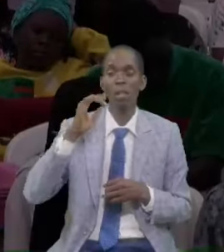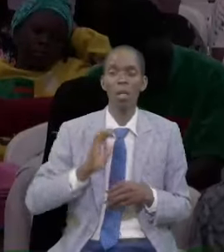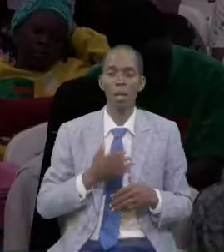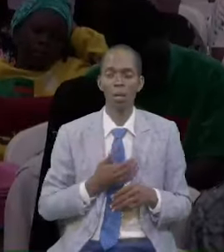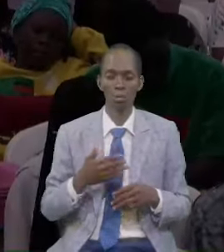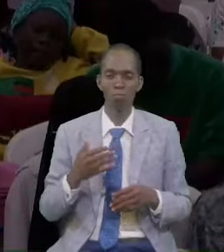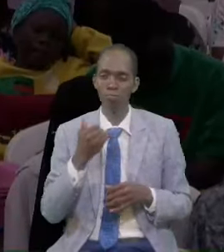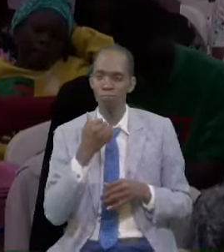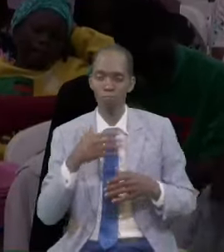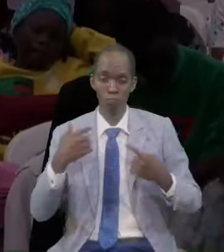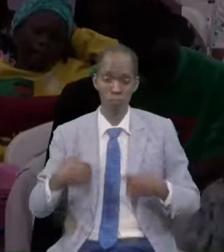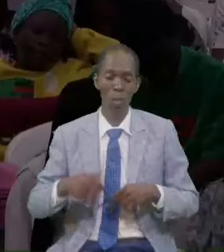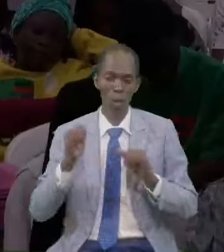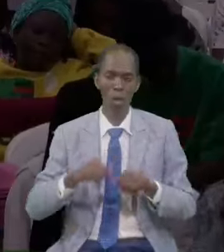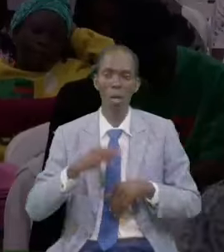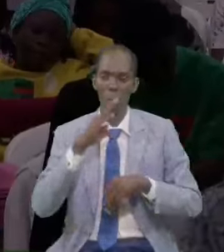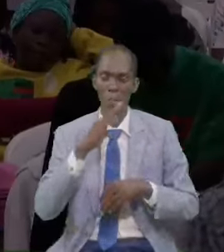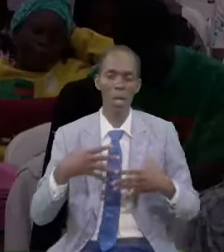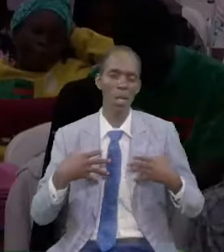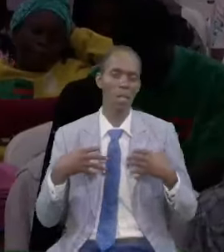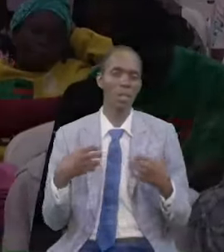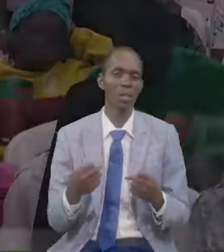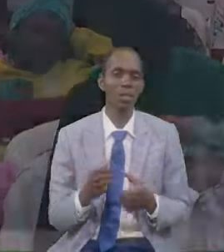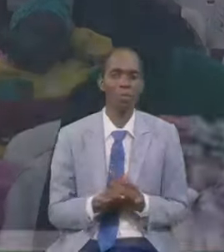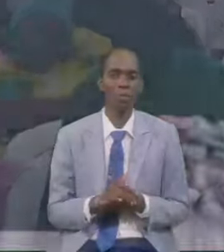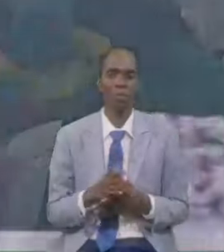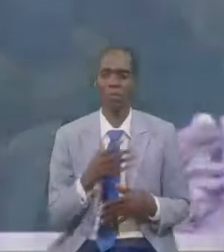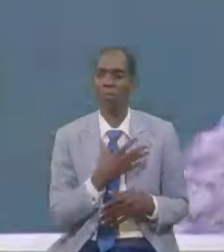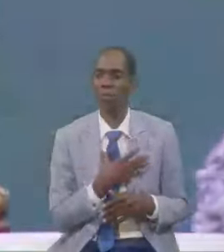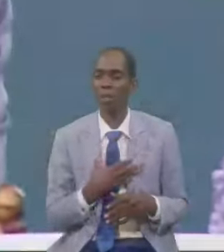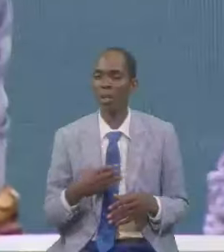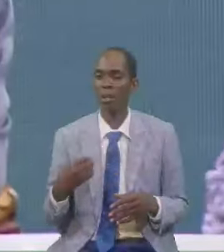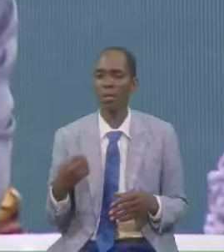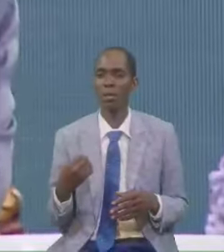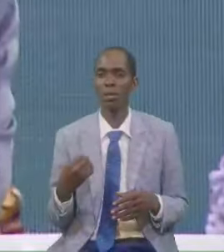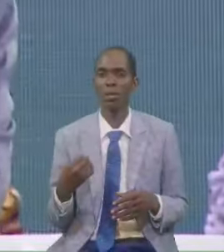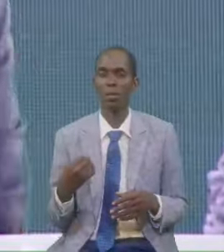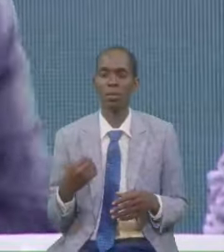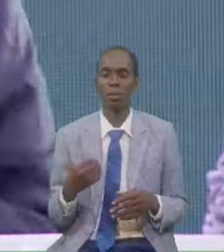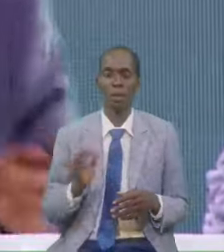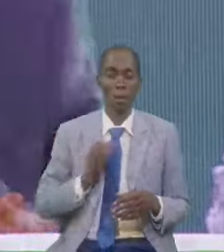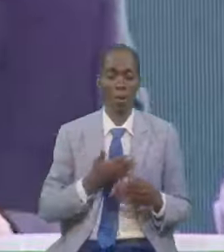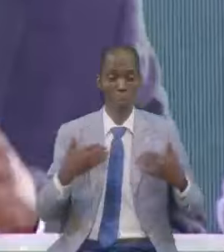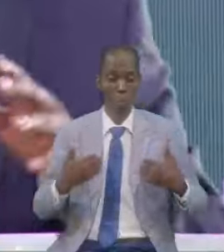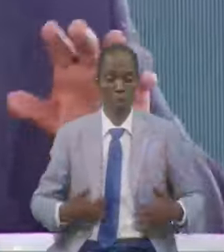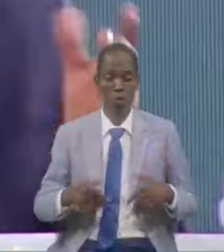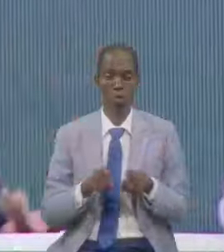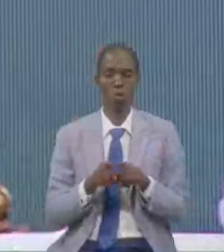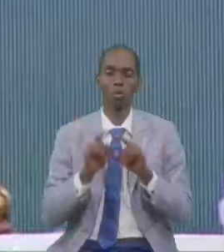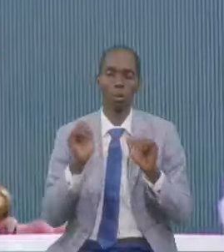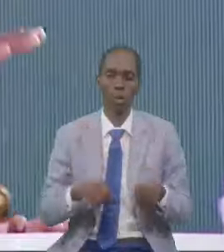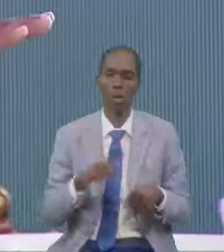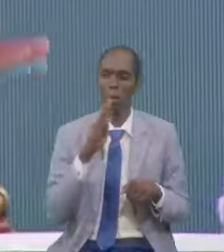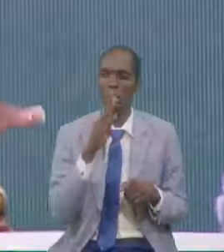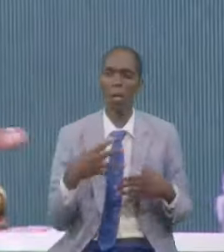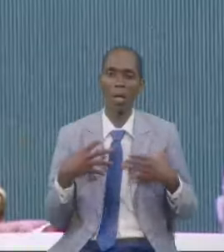అంతరంగ పురుషులో ఆలోచన విధానం మార్పు చెందుతుంది, స్వస్థపరచబడుతుంది. And of course, our body too can be healed, అప్పుడు మన దేహం కూడా స్వస్థపరచబడుతుంది. It's as